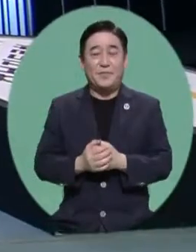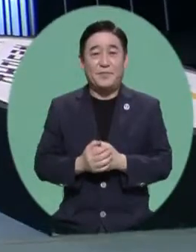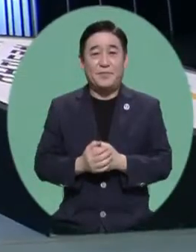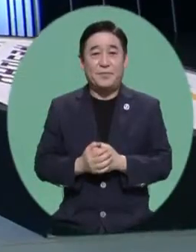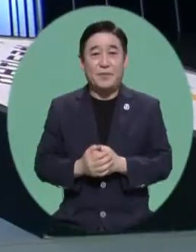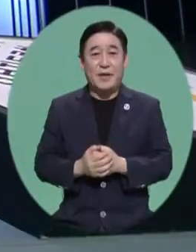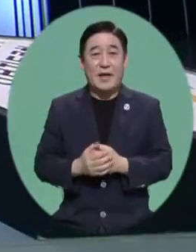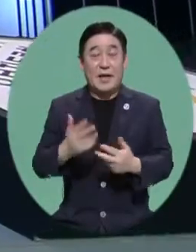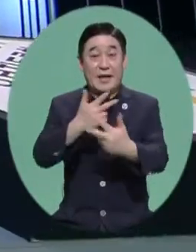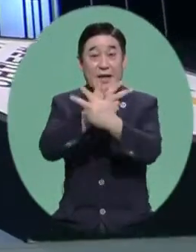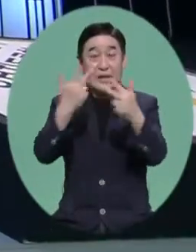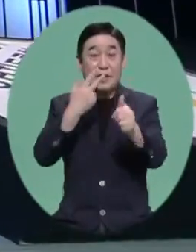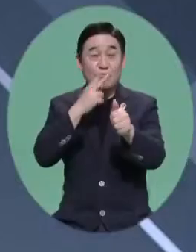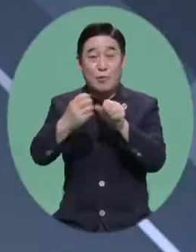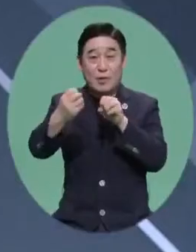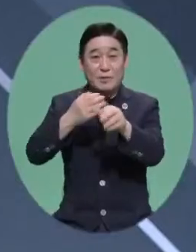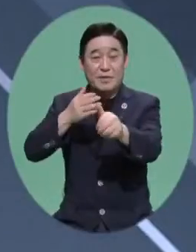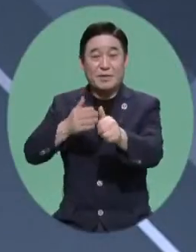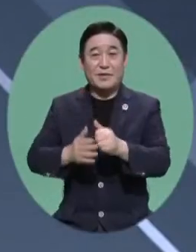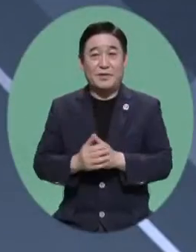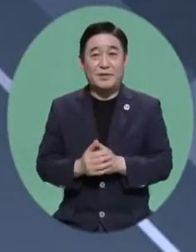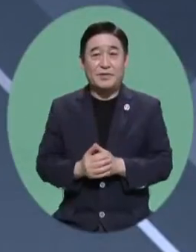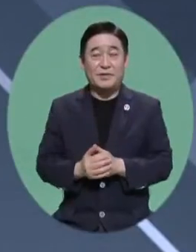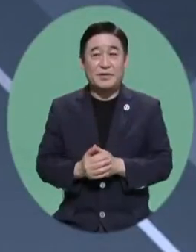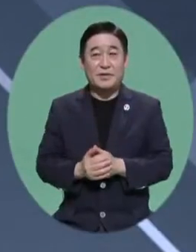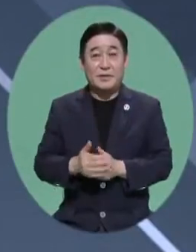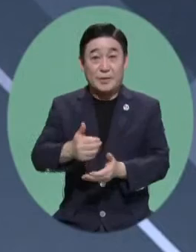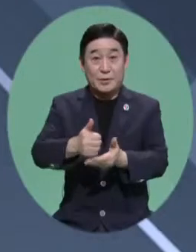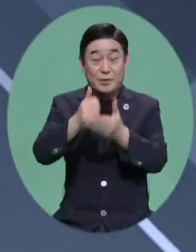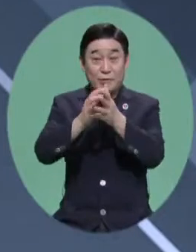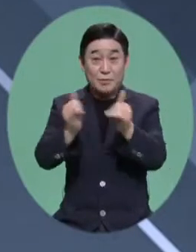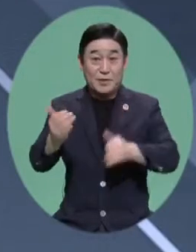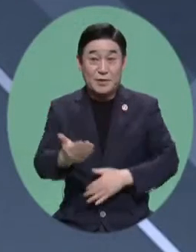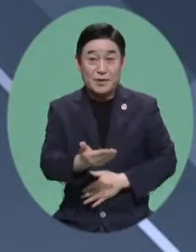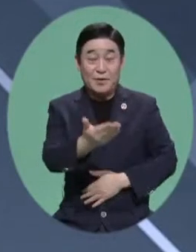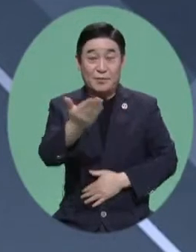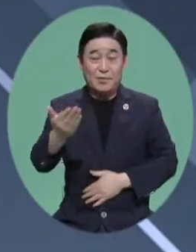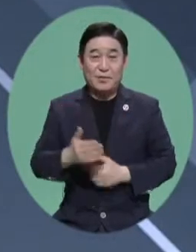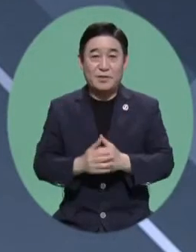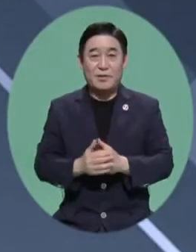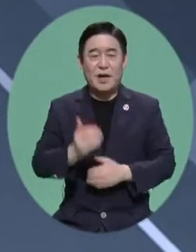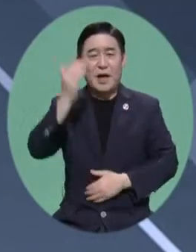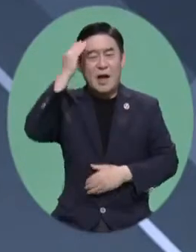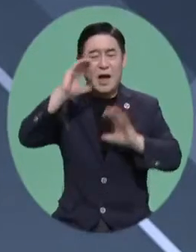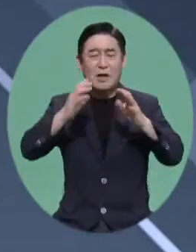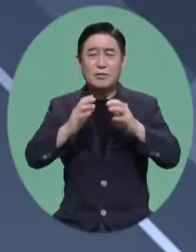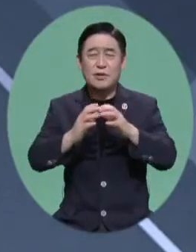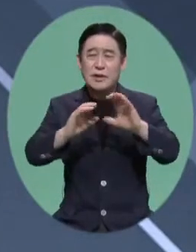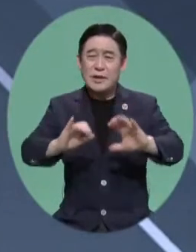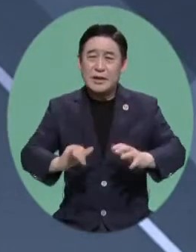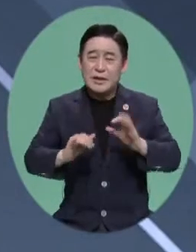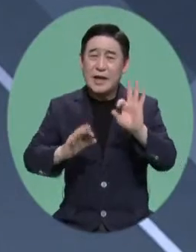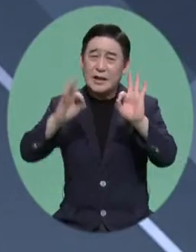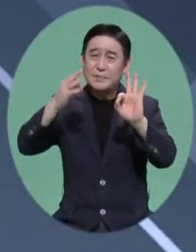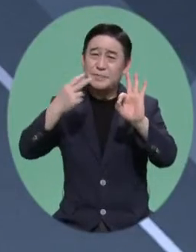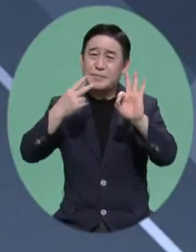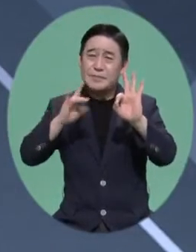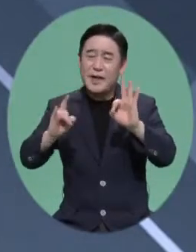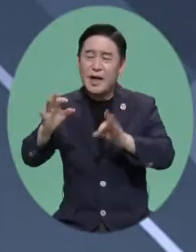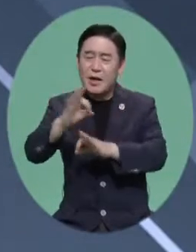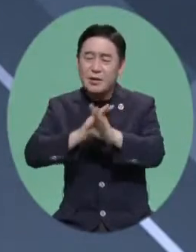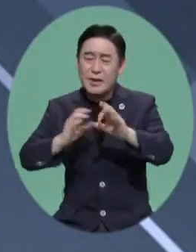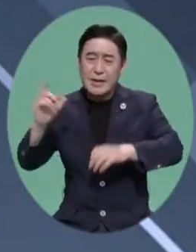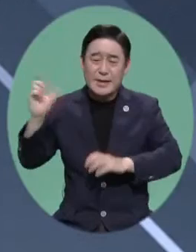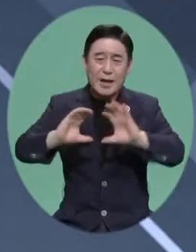그 다음으로 이재명 후보 답변을 주시오 존경하는 국민 여러분 우리나라가 3대 세계 10대 경제 과목